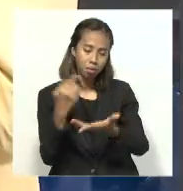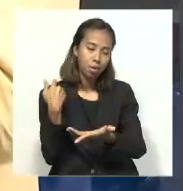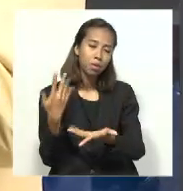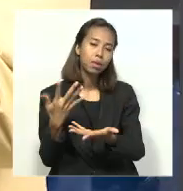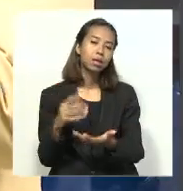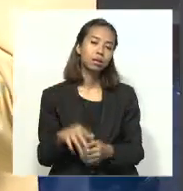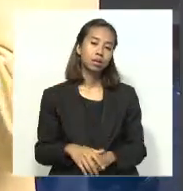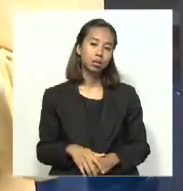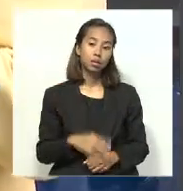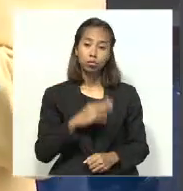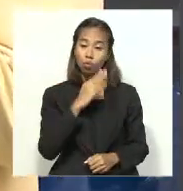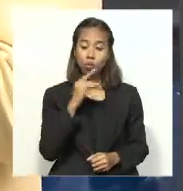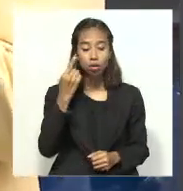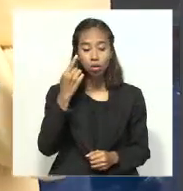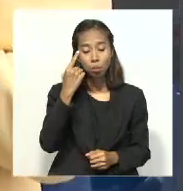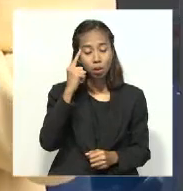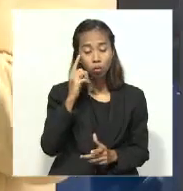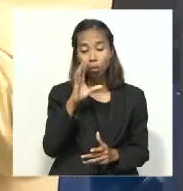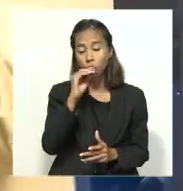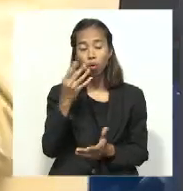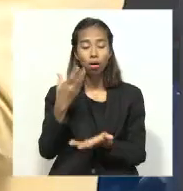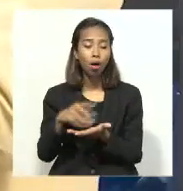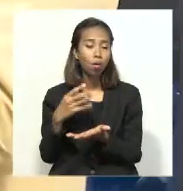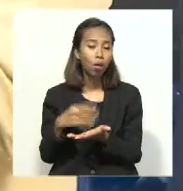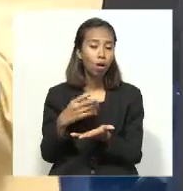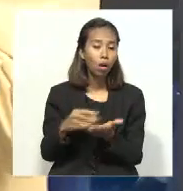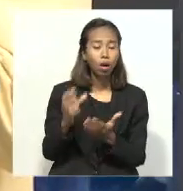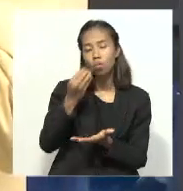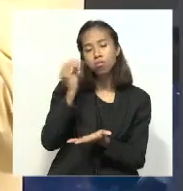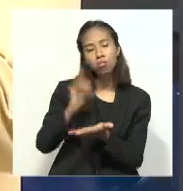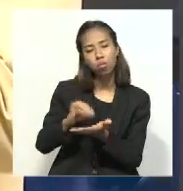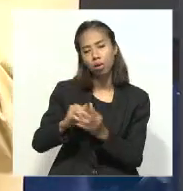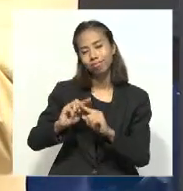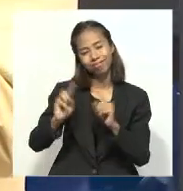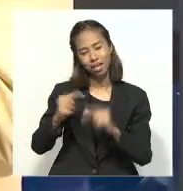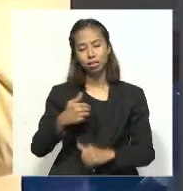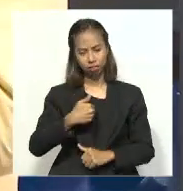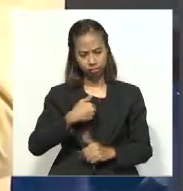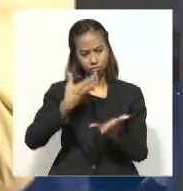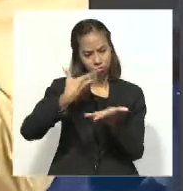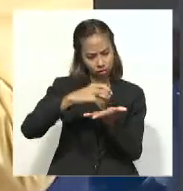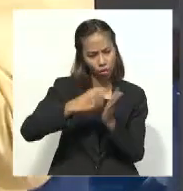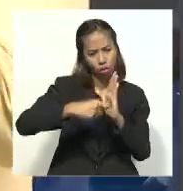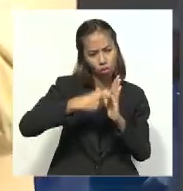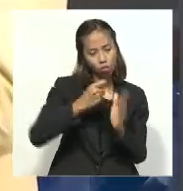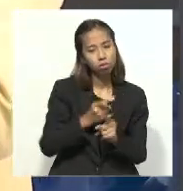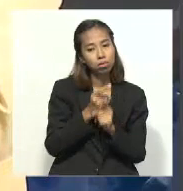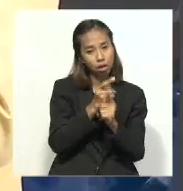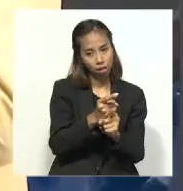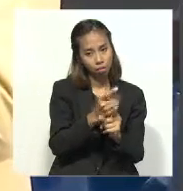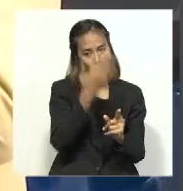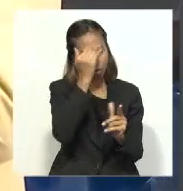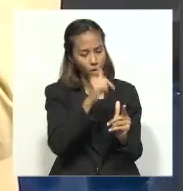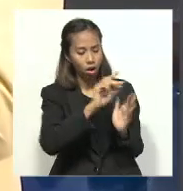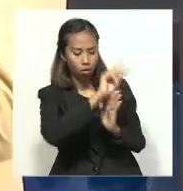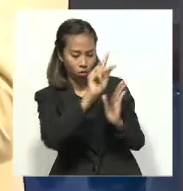ะถ้าไม่รู้เรื่องพูดยังไงก็ได้แล้วท่านก็รักเขาแต่ผมพูดด้วยเหตุด้วยผลด้วยหลักการด้วยกฎหมายท่านก็ไม่รักหรอกไอ้นี่ก็ก